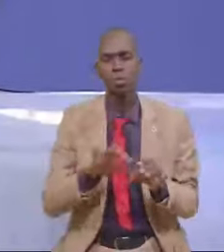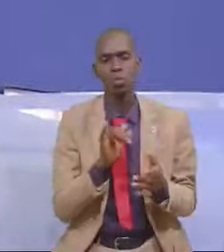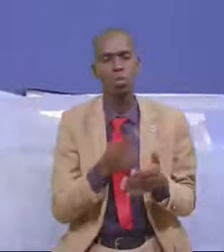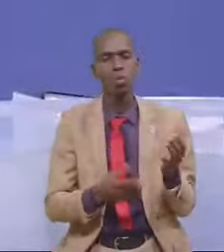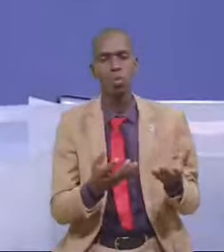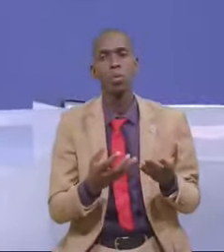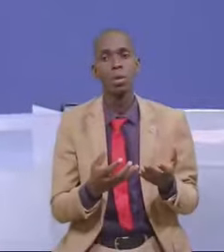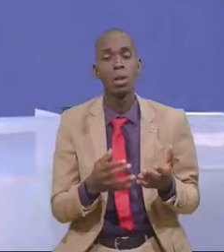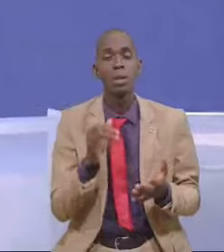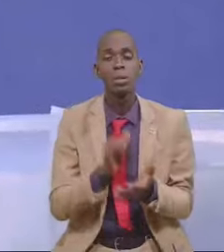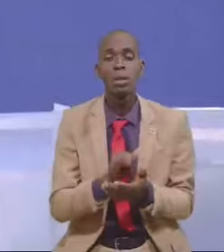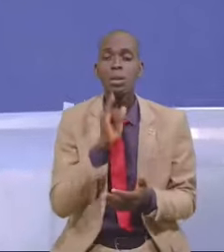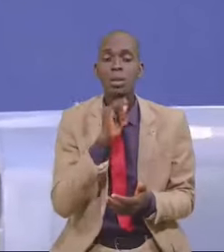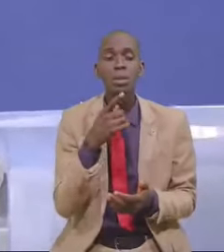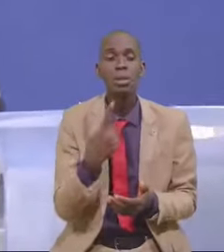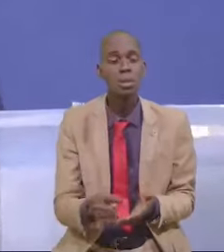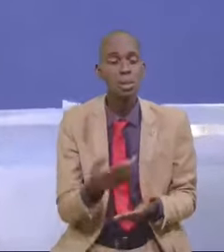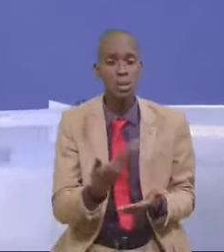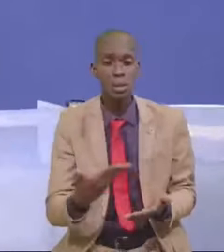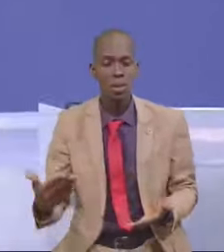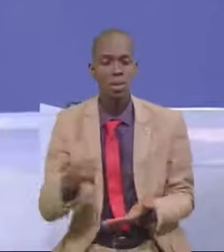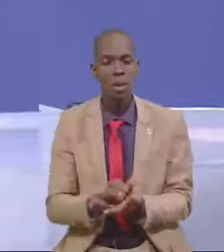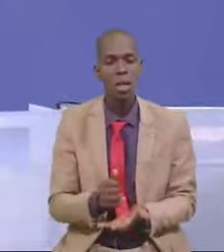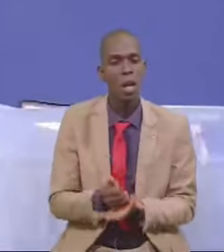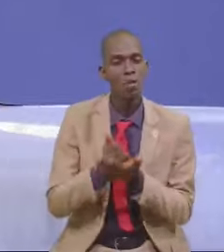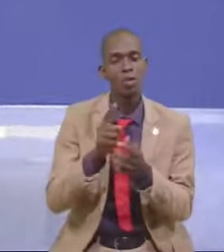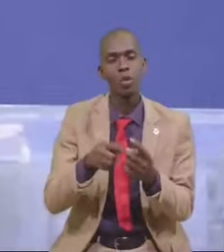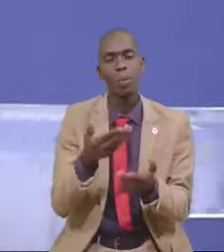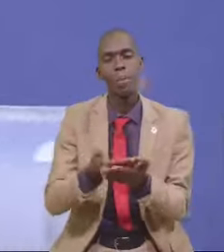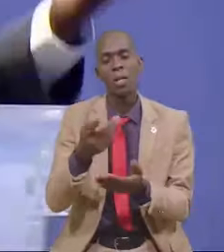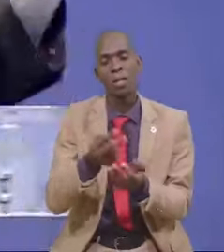Ça, c'est l'argent qui acquiert la vérité.